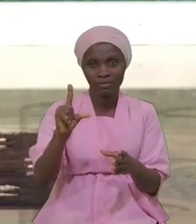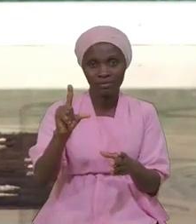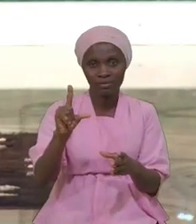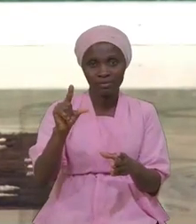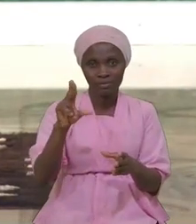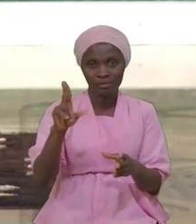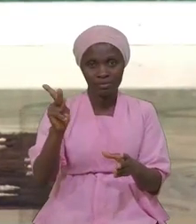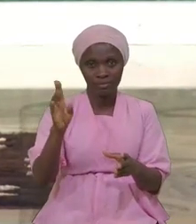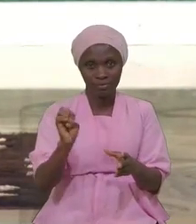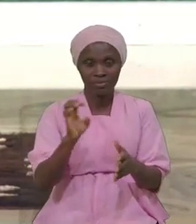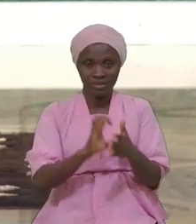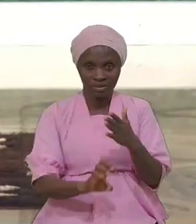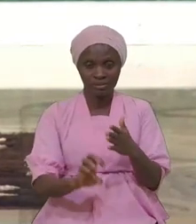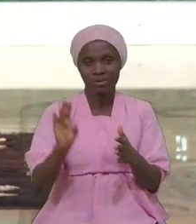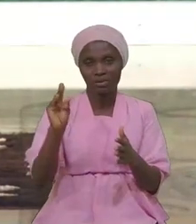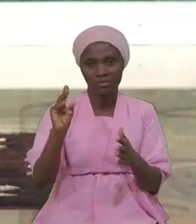chapitre 17,